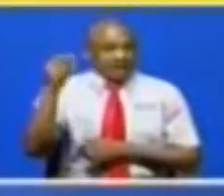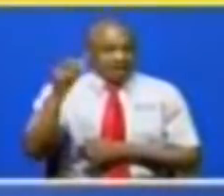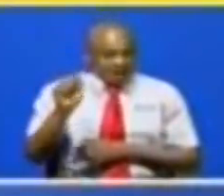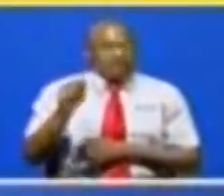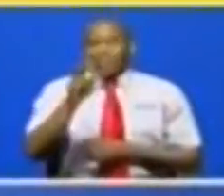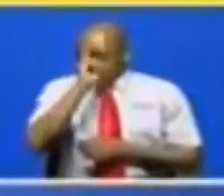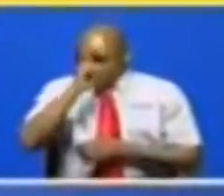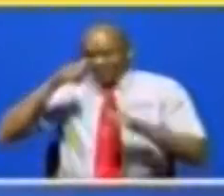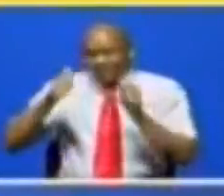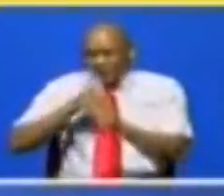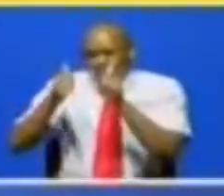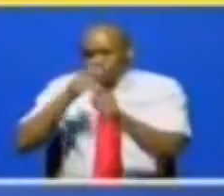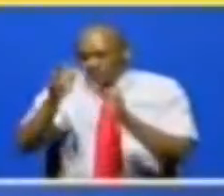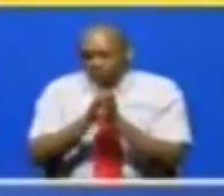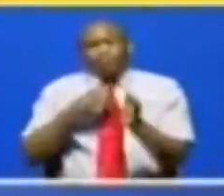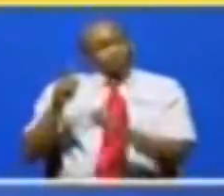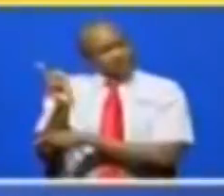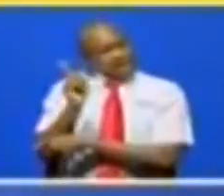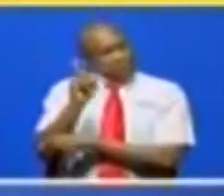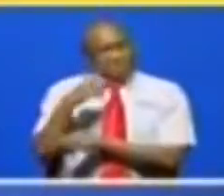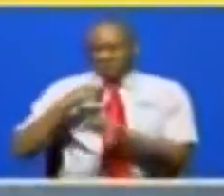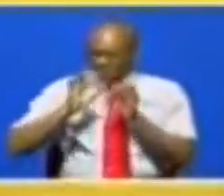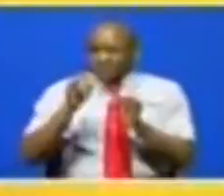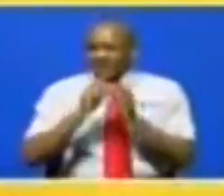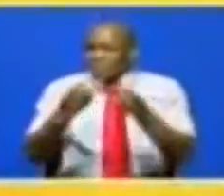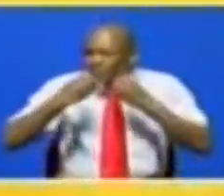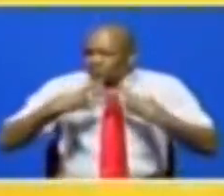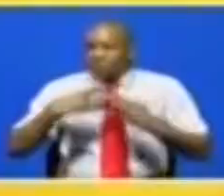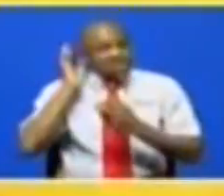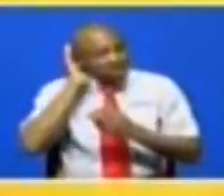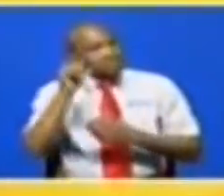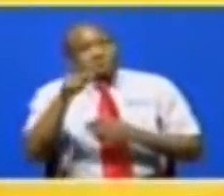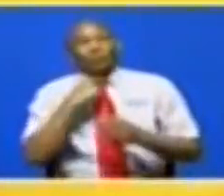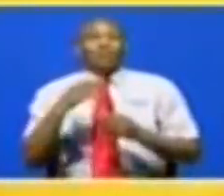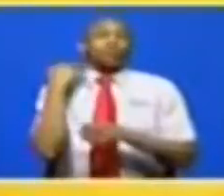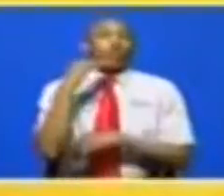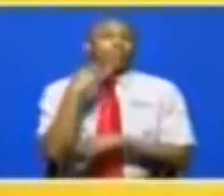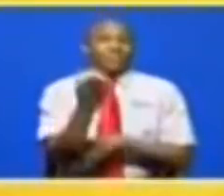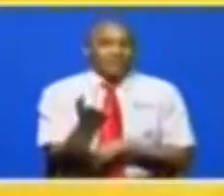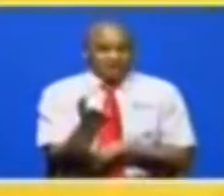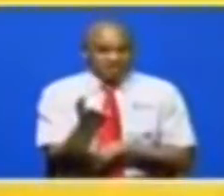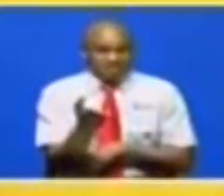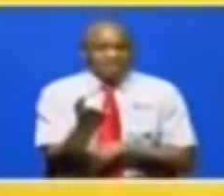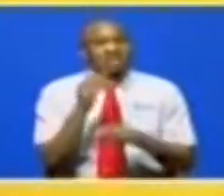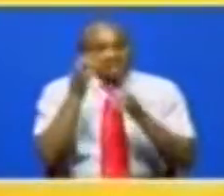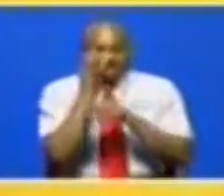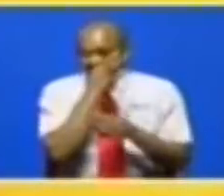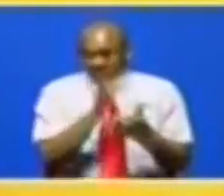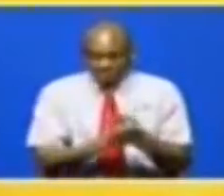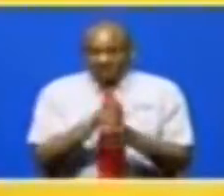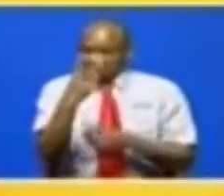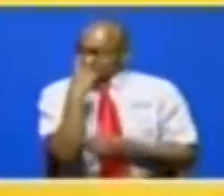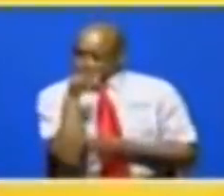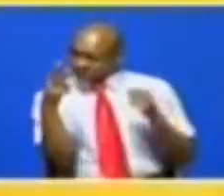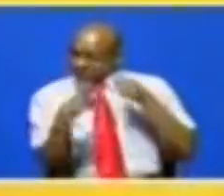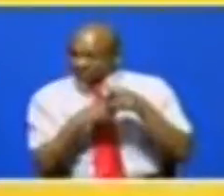polisi waliwafuata washukiwa kutoka Nairobi baada ya kuarifiwa kuhusu njama yao ya kutekelezwa uhalifu mjini Nyeri. Washukiwa